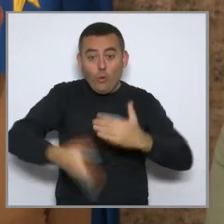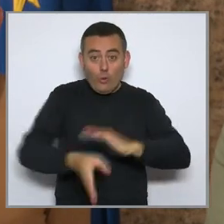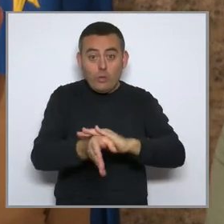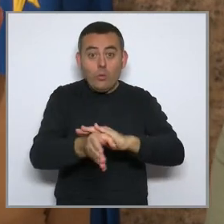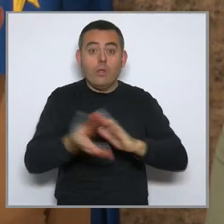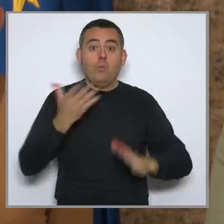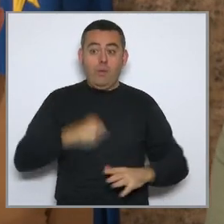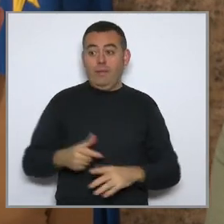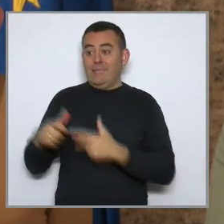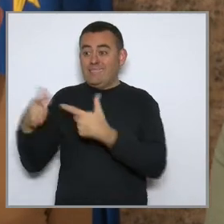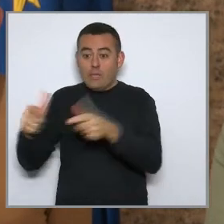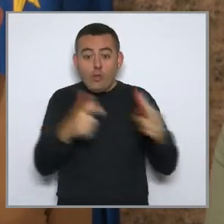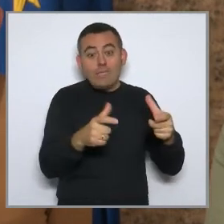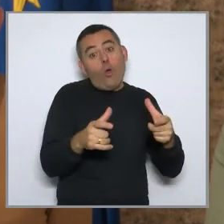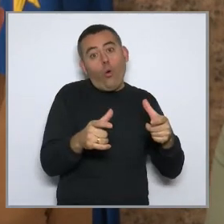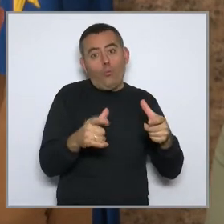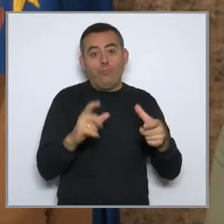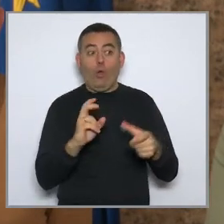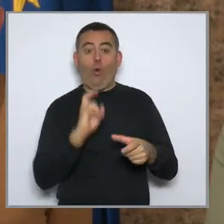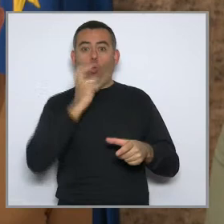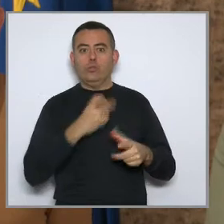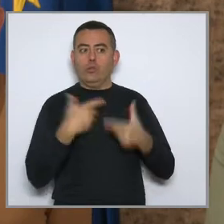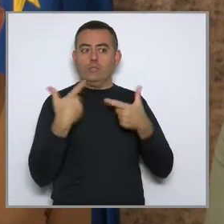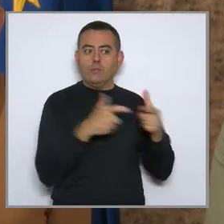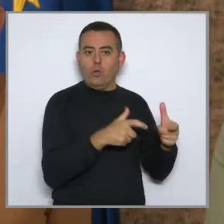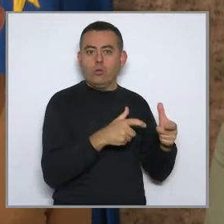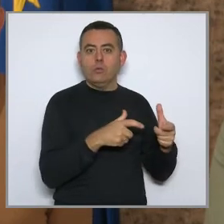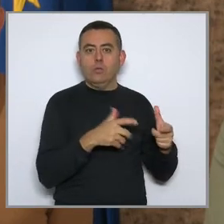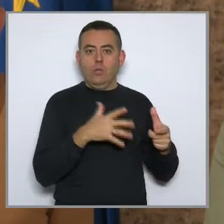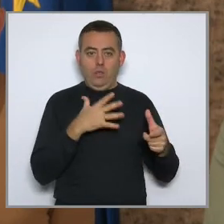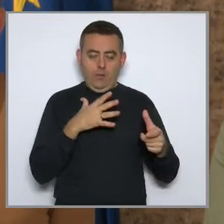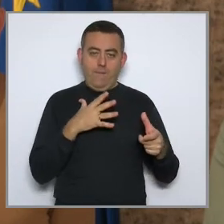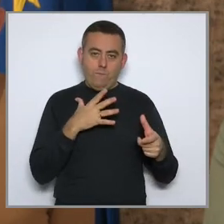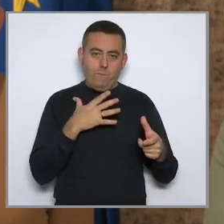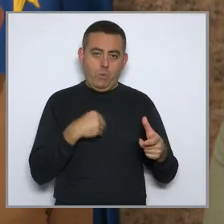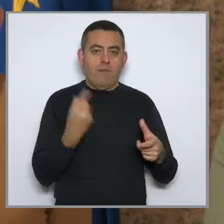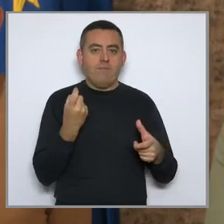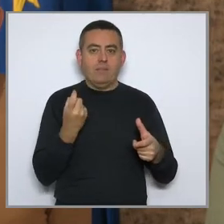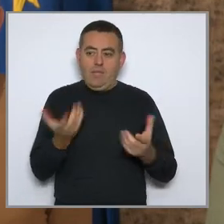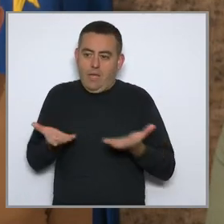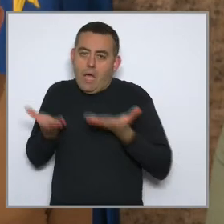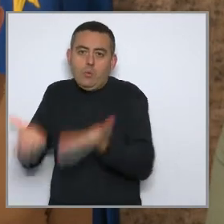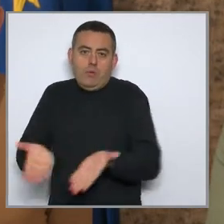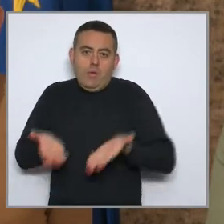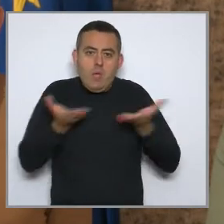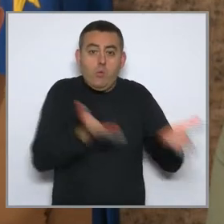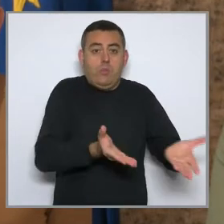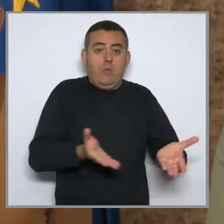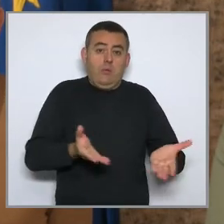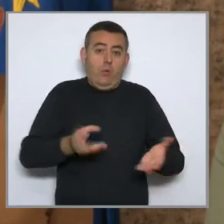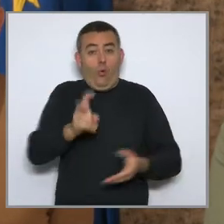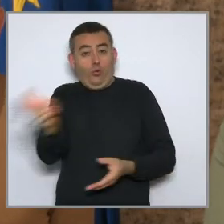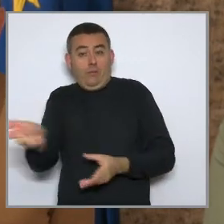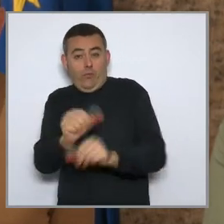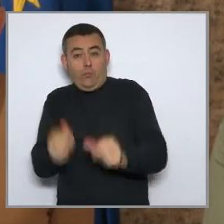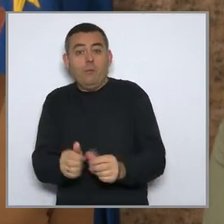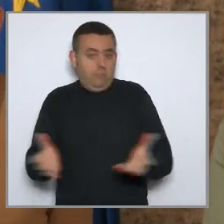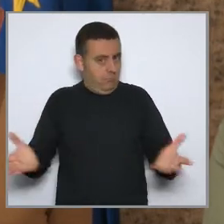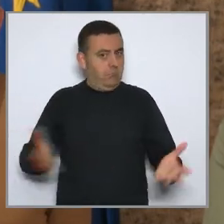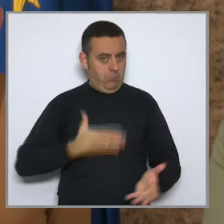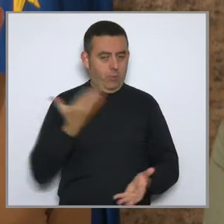sectors també. No es tanca res ara. El que fa és posar un primer pla de xoc a aquelles empreses que